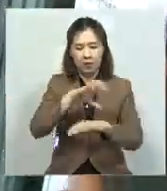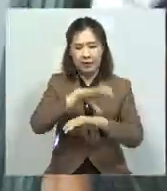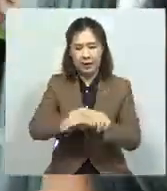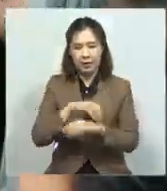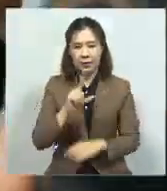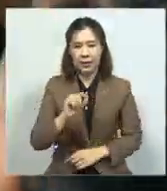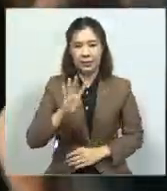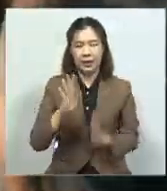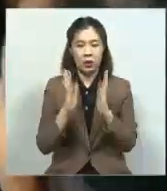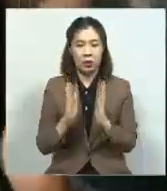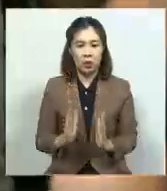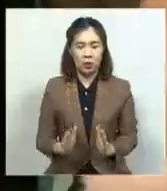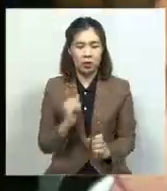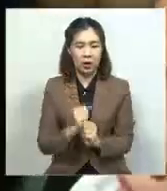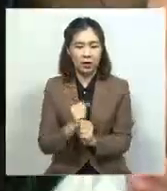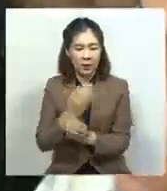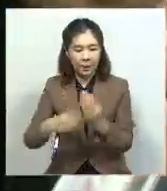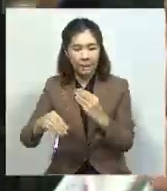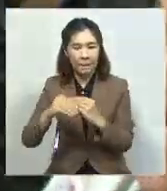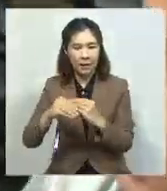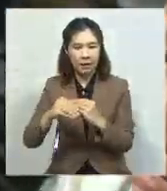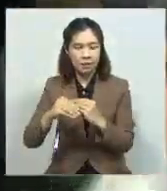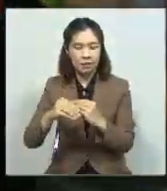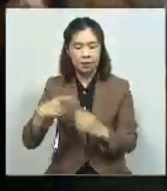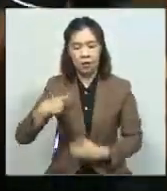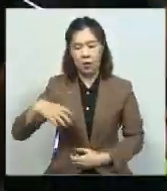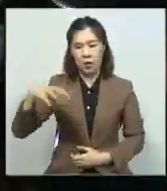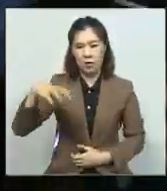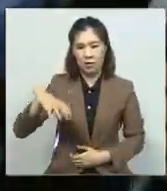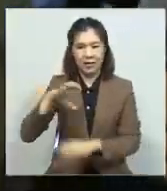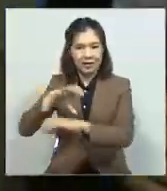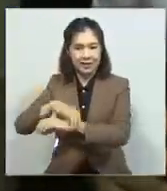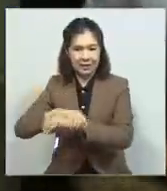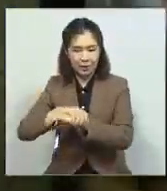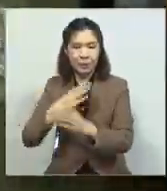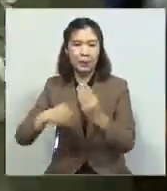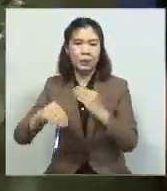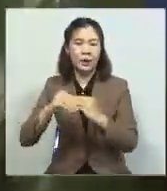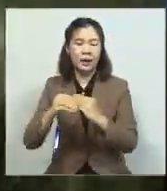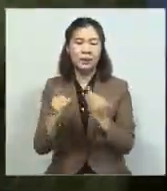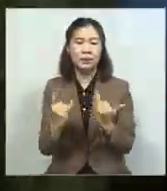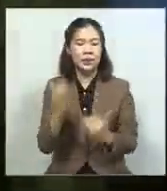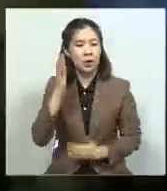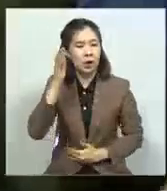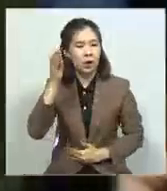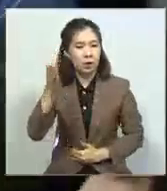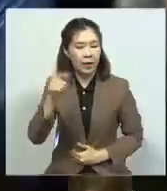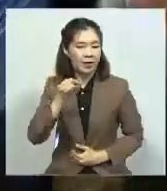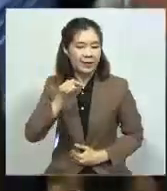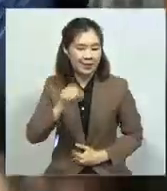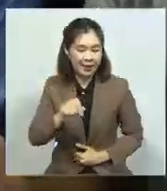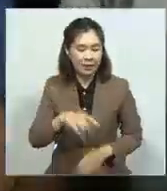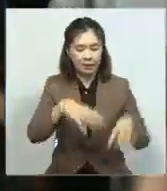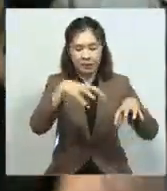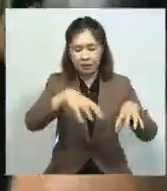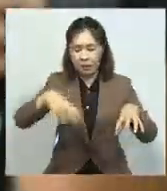แต่ถ้าตรวจสอบแล้วพบการกระทำผิดเพิ่มเติมก็จะขออนุมัติศาลออกหมายจับเพิ่มหลังจากนี้ผู้บัญชาการตำรวจแห่งชาติกำชับสั่งการ